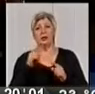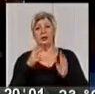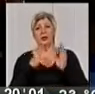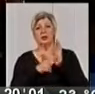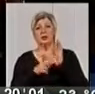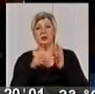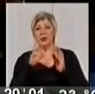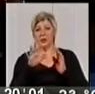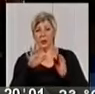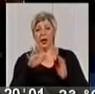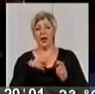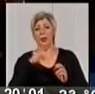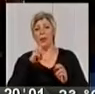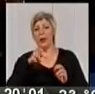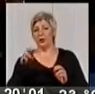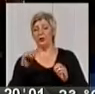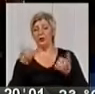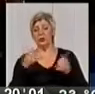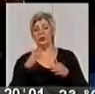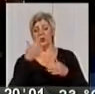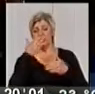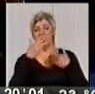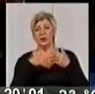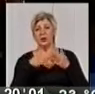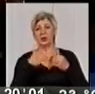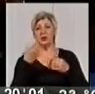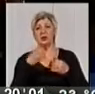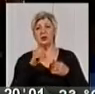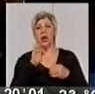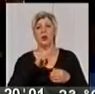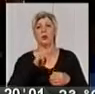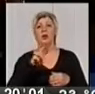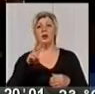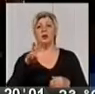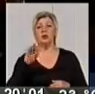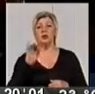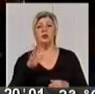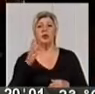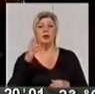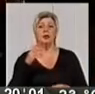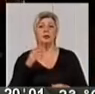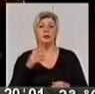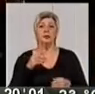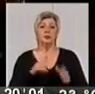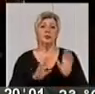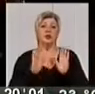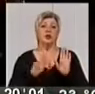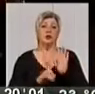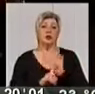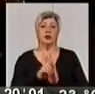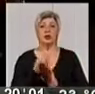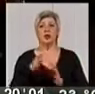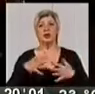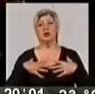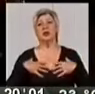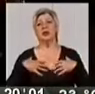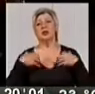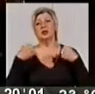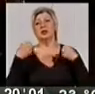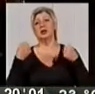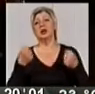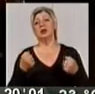100 мільйонів ми ж собираємо кожний. Воно, як починається оздоровча кампанія, так і збільшується кількість уже. Це оперативна,